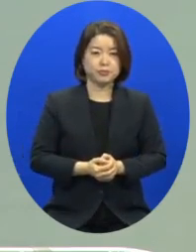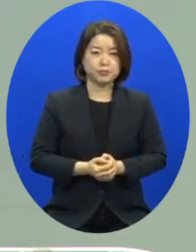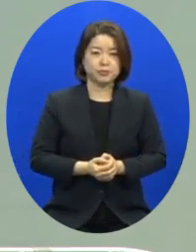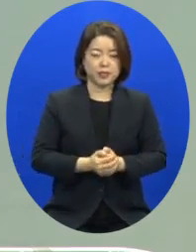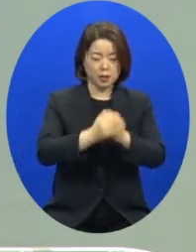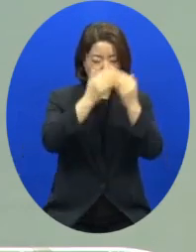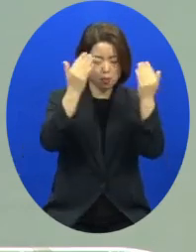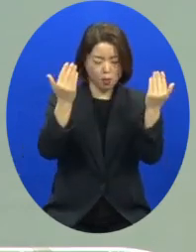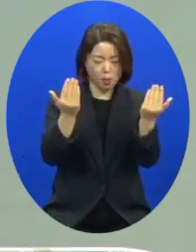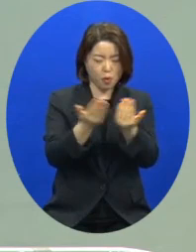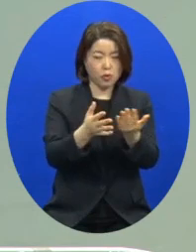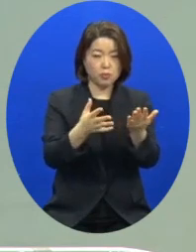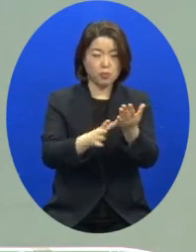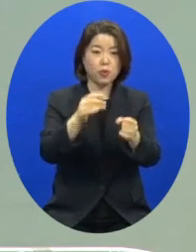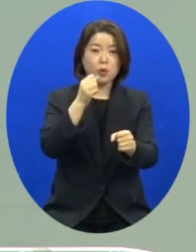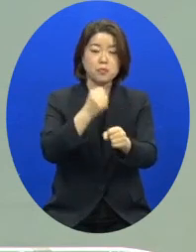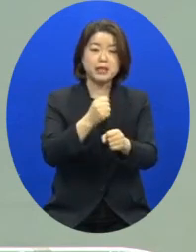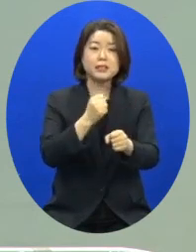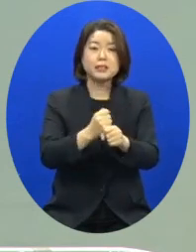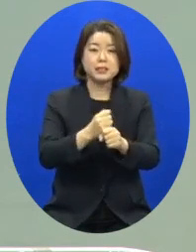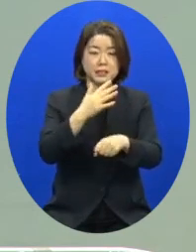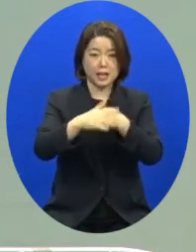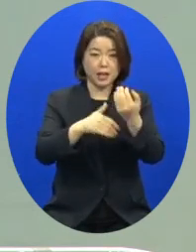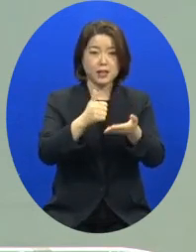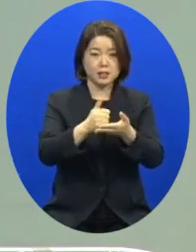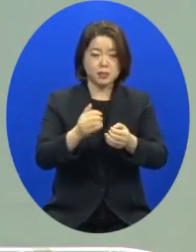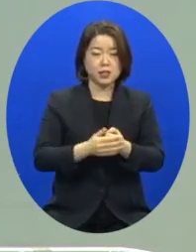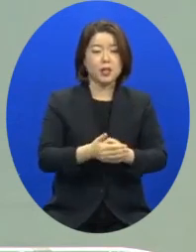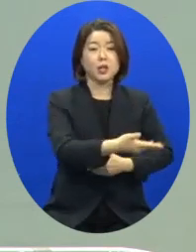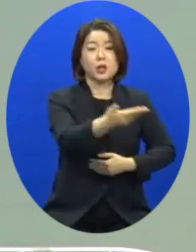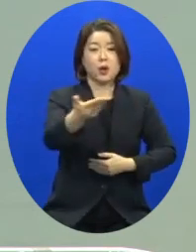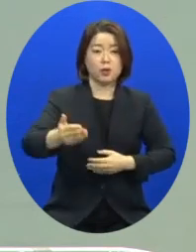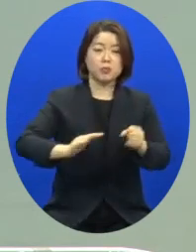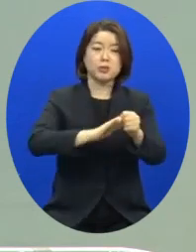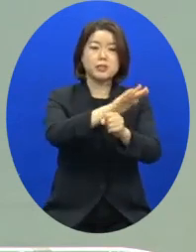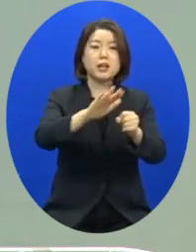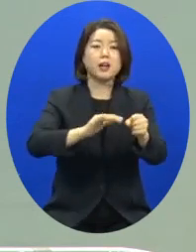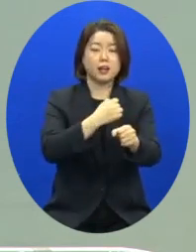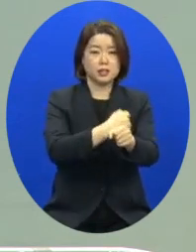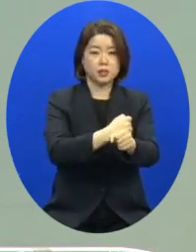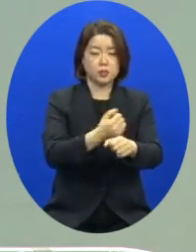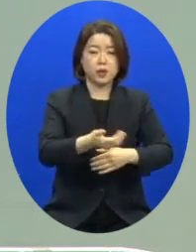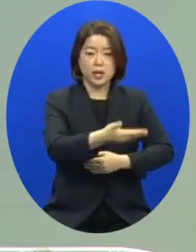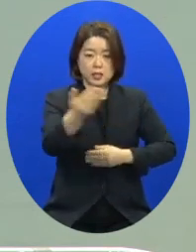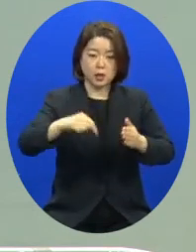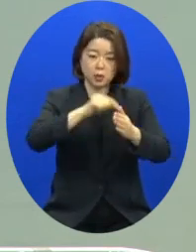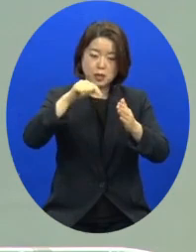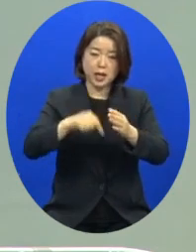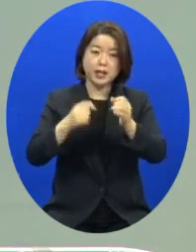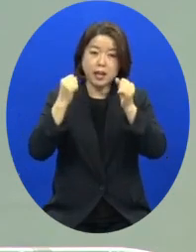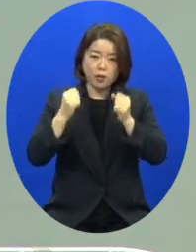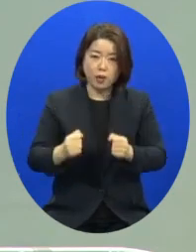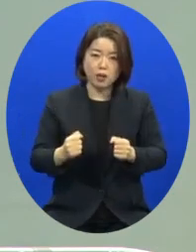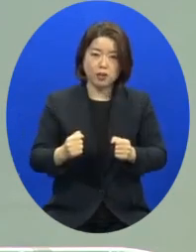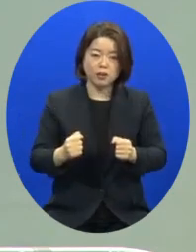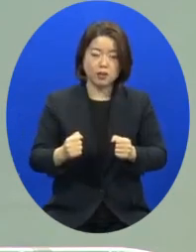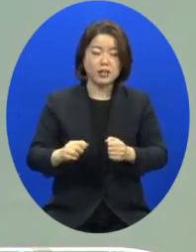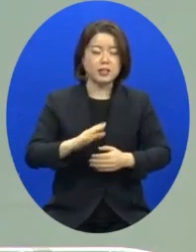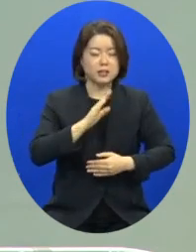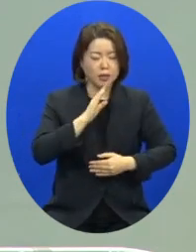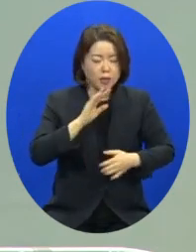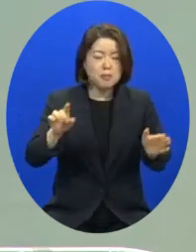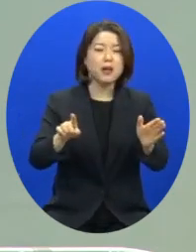만물을 창조하신 하나님이 여러분을 사랑하시고 여러분 안에 거하신다는 것을 정말 믿게